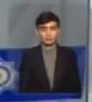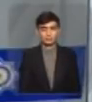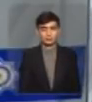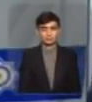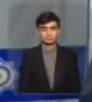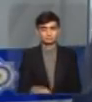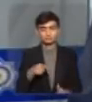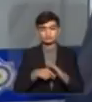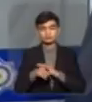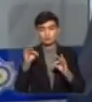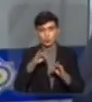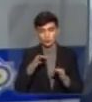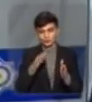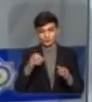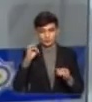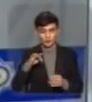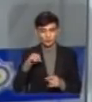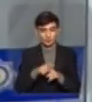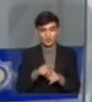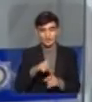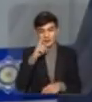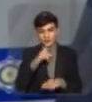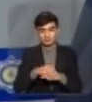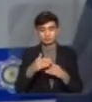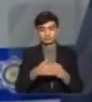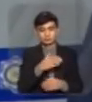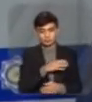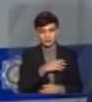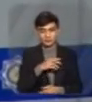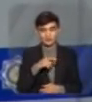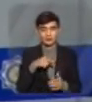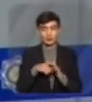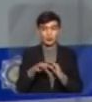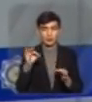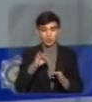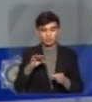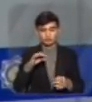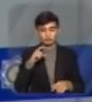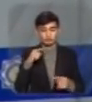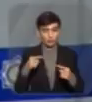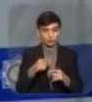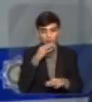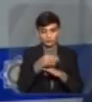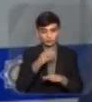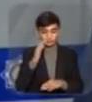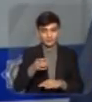Осы дерек бойынша Сағындықов дос әкім жауапкершілікке тартылды. Анықталған кезінде аудан прокурорында